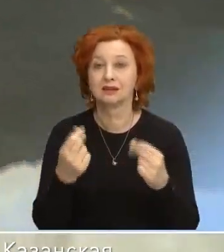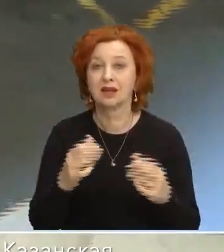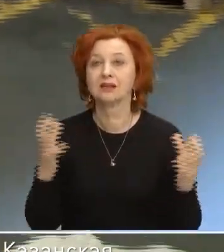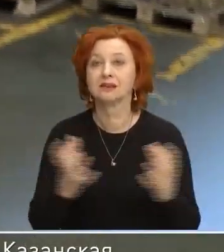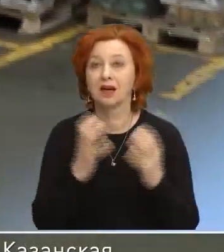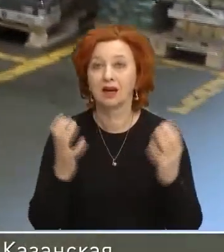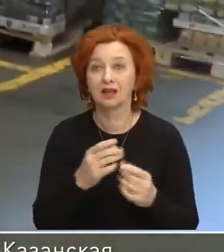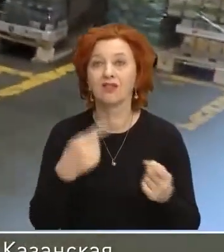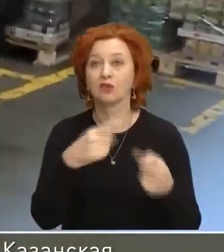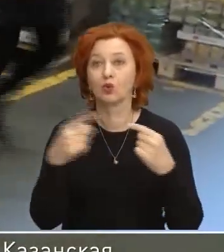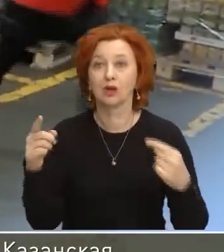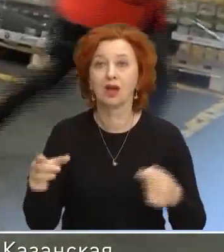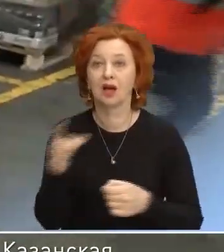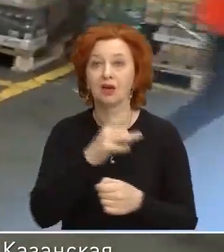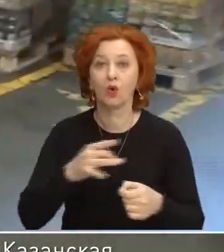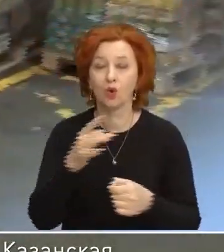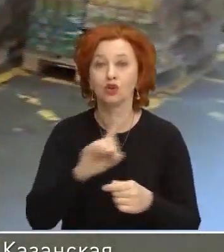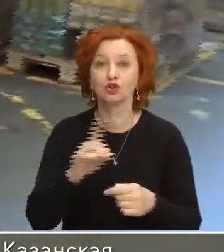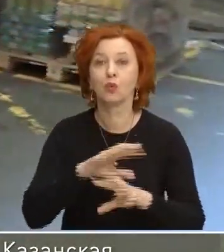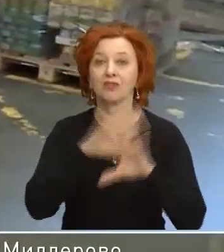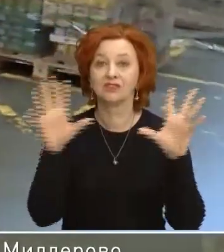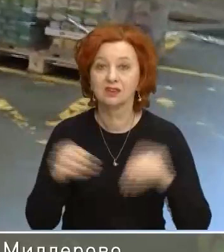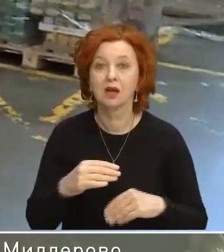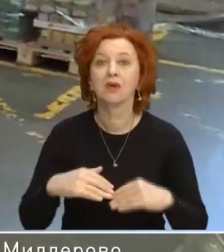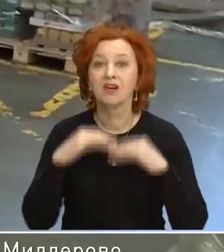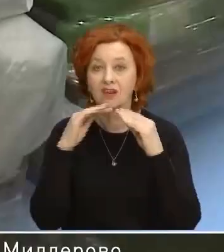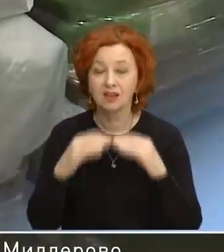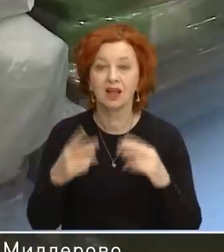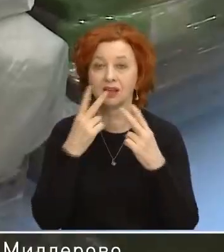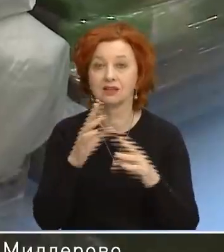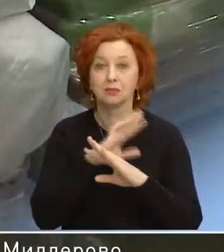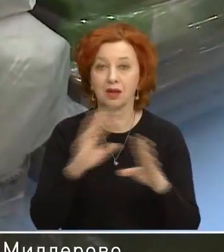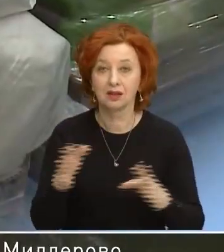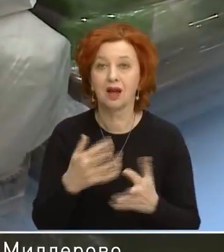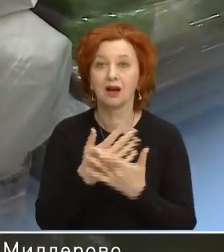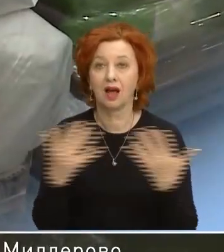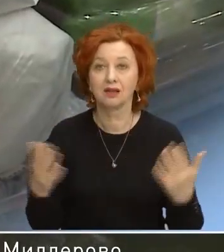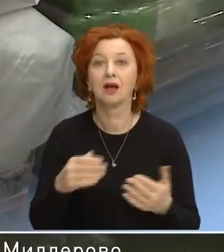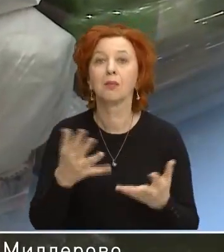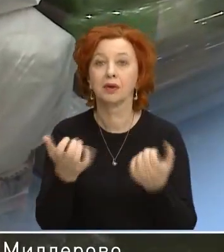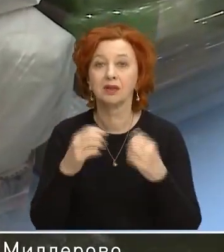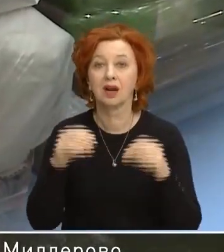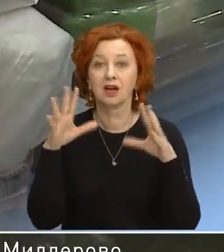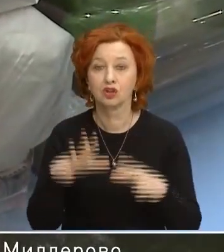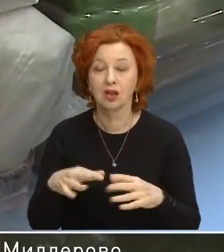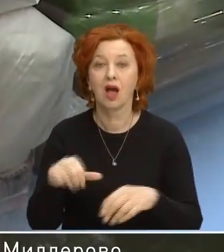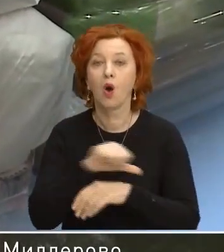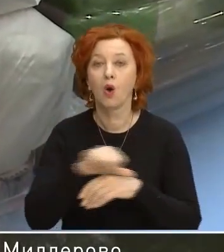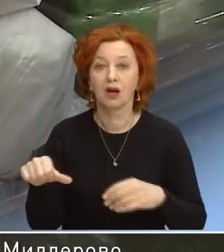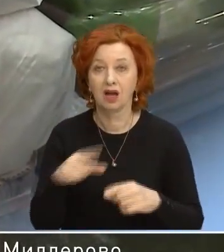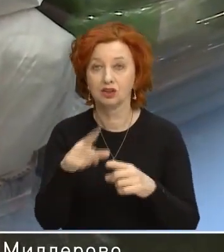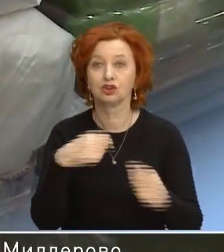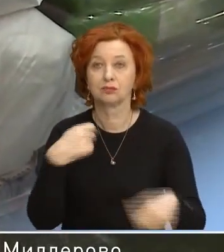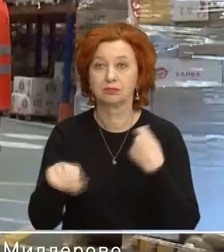во многих регионах страны. Чтобы товара хватило всем, несмотря на запасы, некоторые сетевики приняли решение ограничить отпуск в